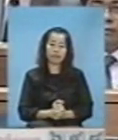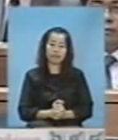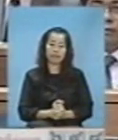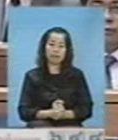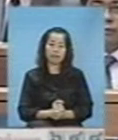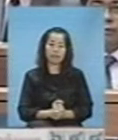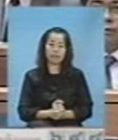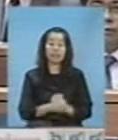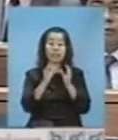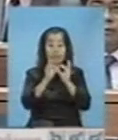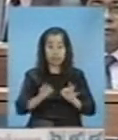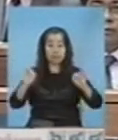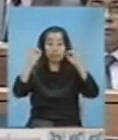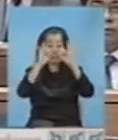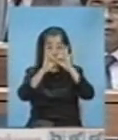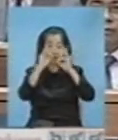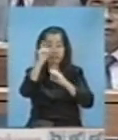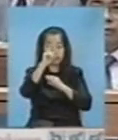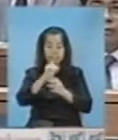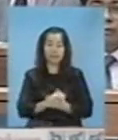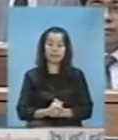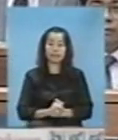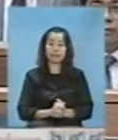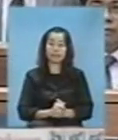เหตุสำคัญยิ่งไปกว่านั้นอีกอันหนึ่ง